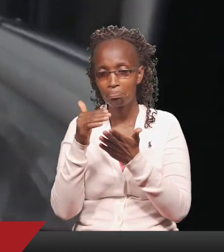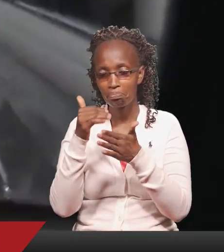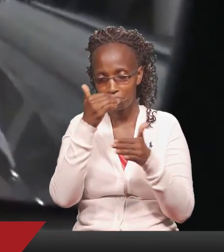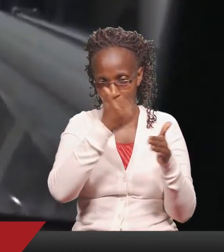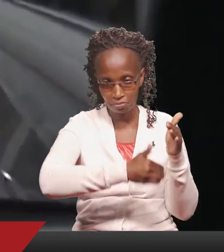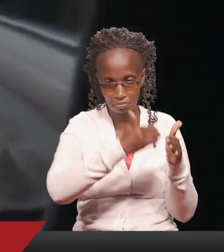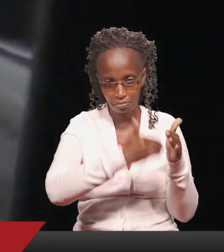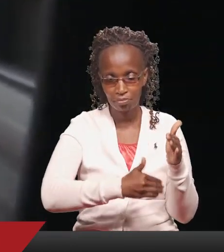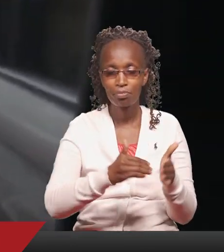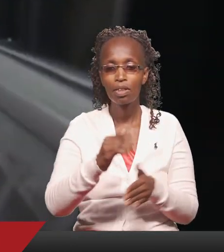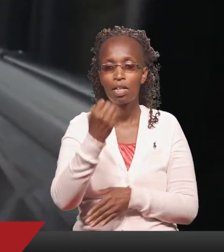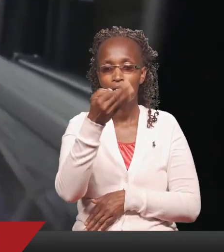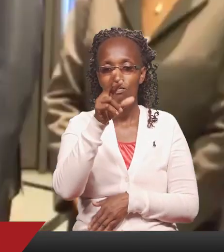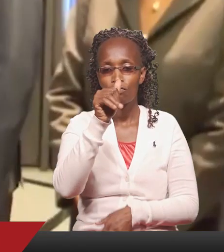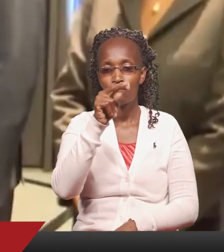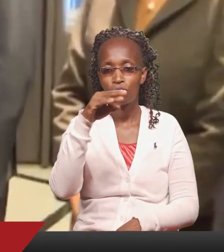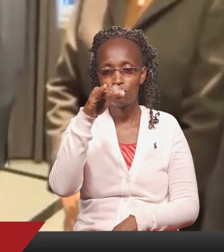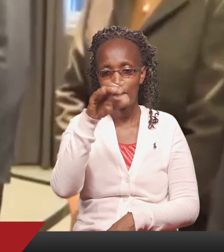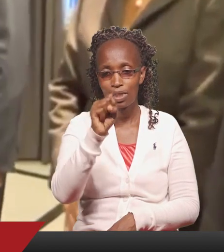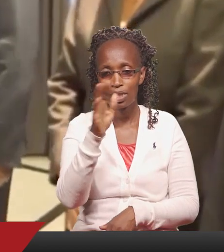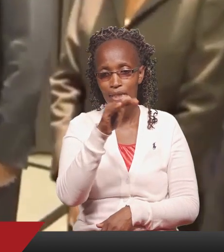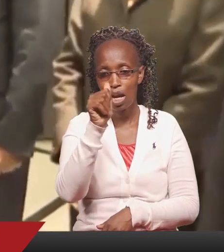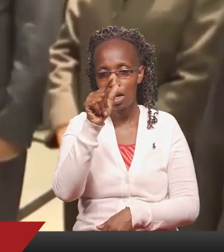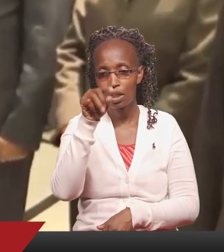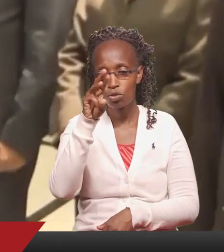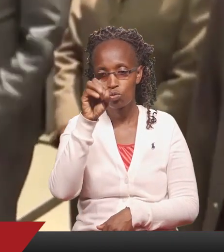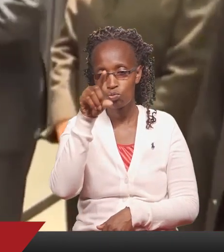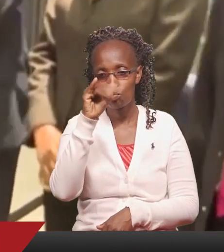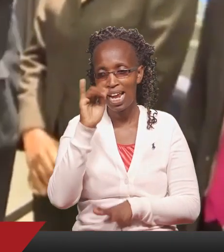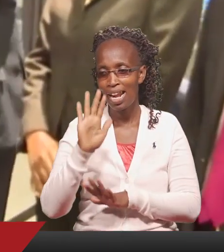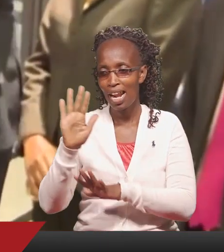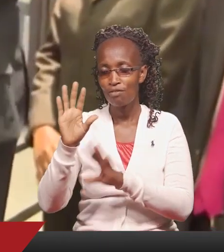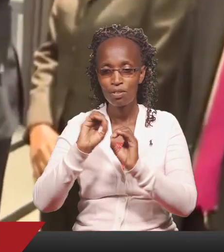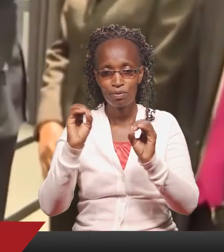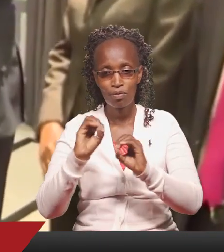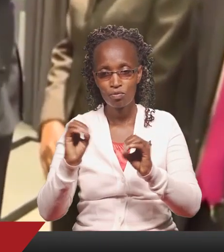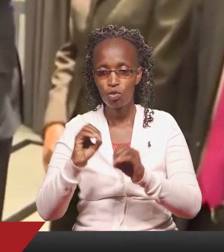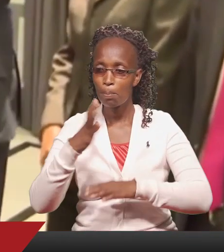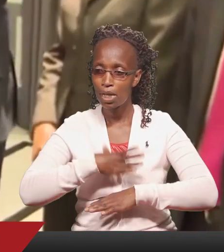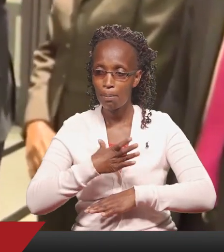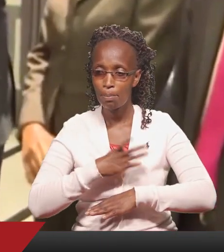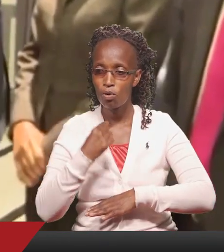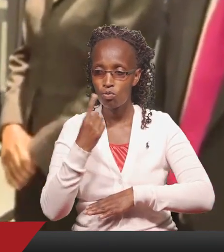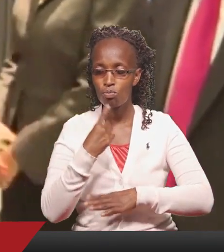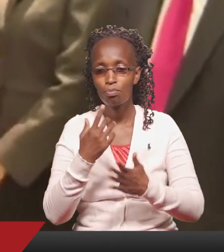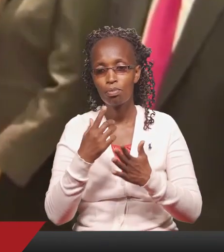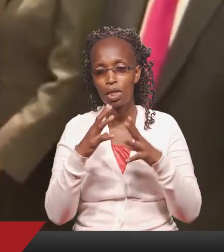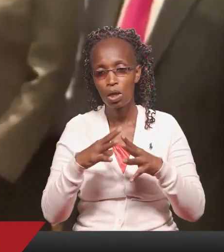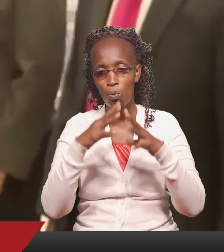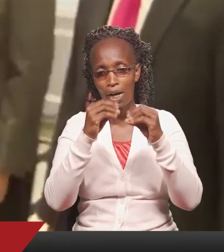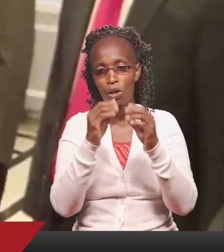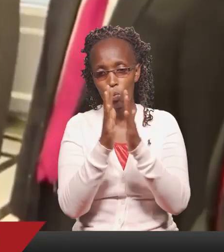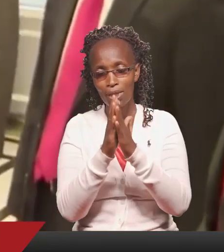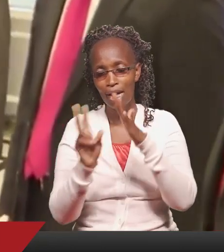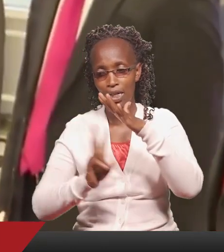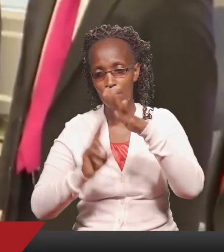Kwingineko, katibu mkuu wa KOTU Francis Atwoli hajasazwa kwenye orodha ya wale ambao naibu wa rais amewanika